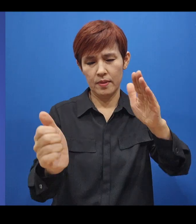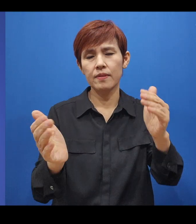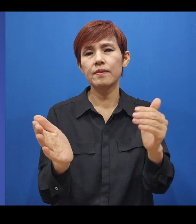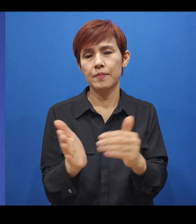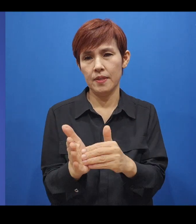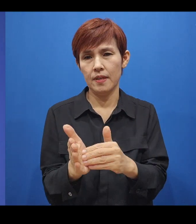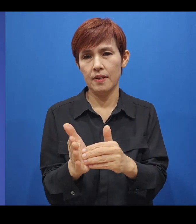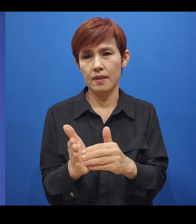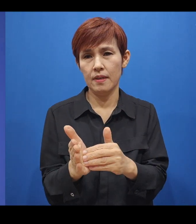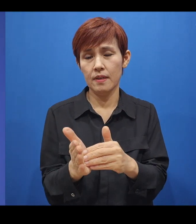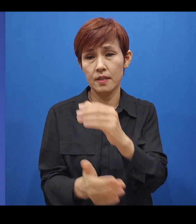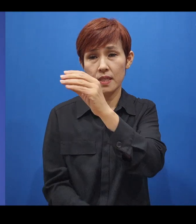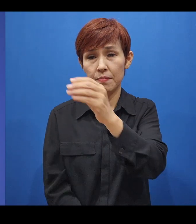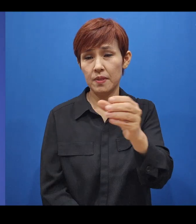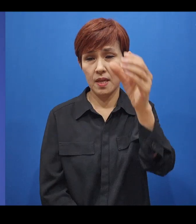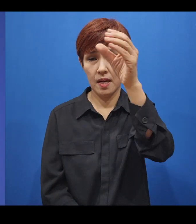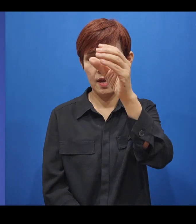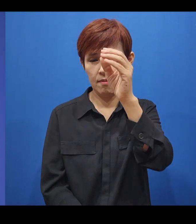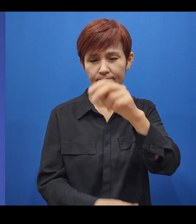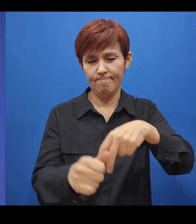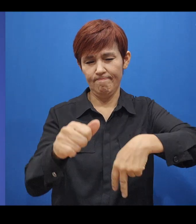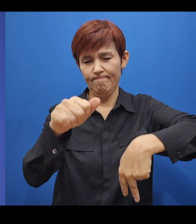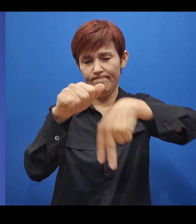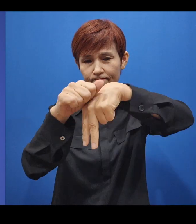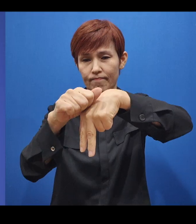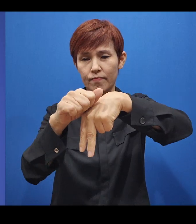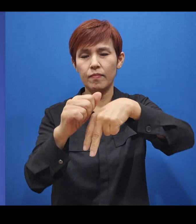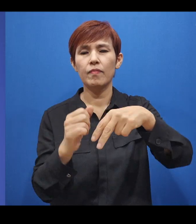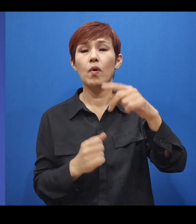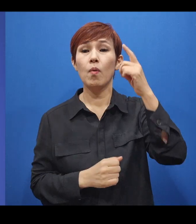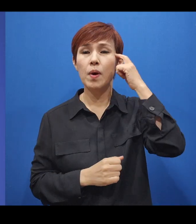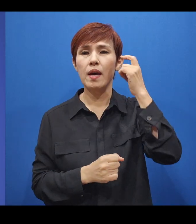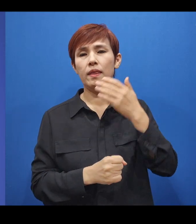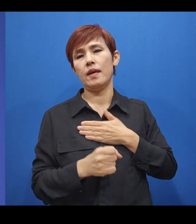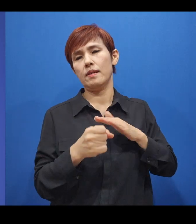아들을 그 저주의 십자가에 못 박아 나를 사랑하셨습니다.